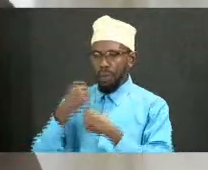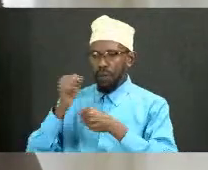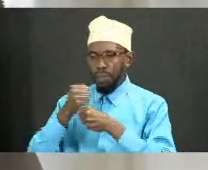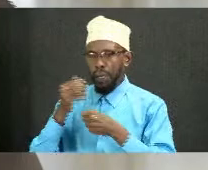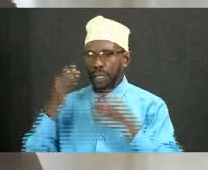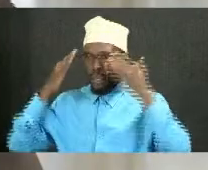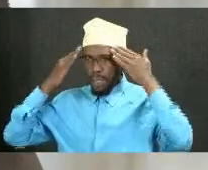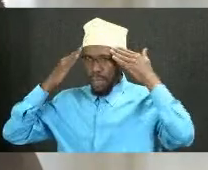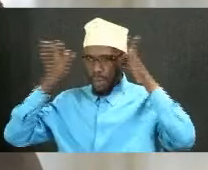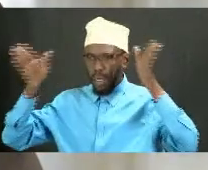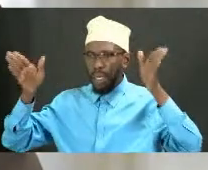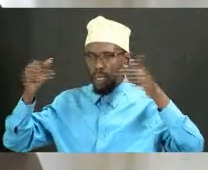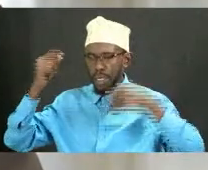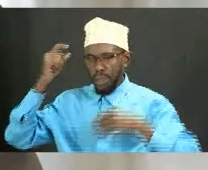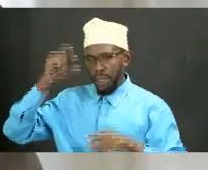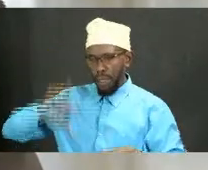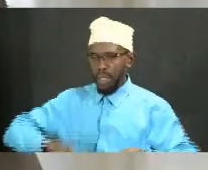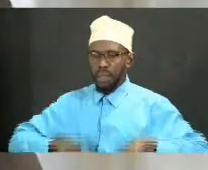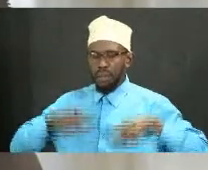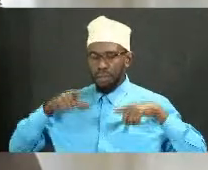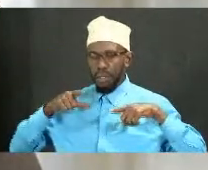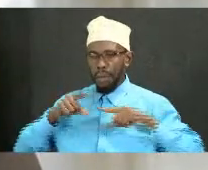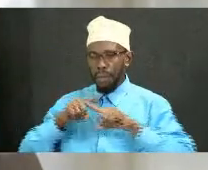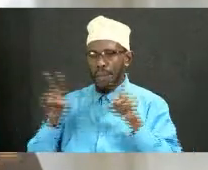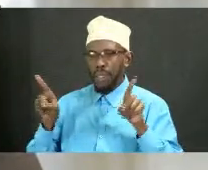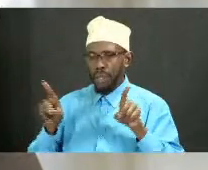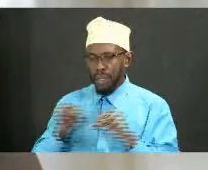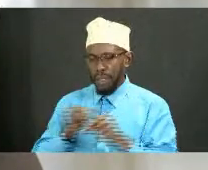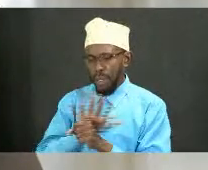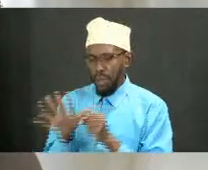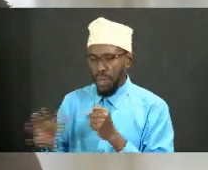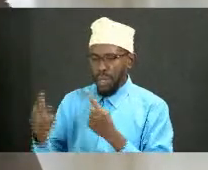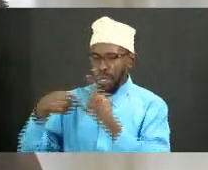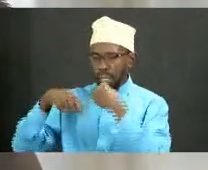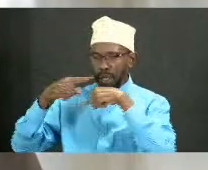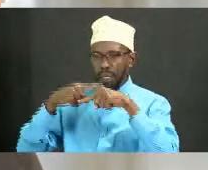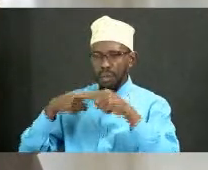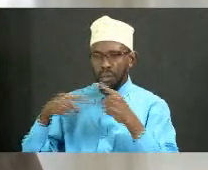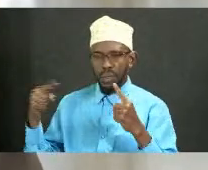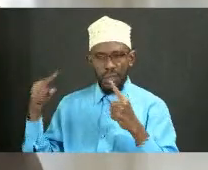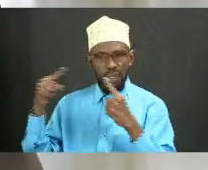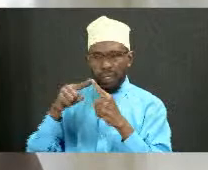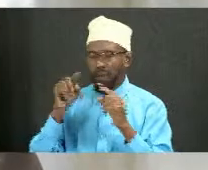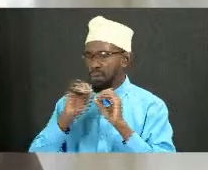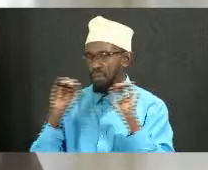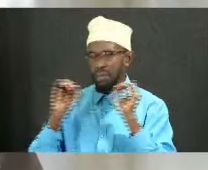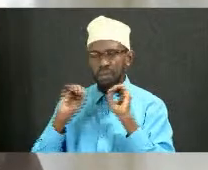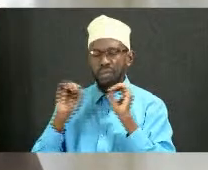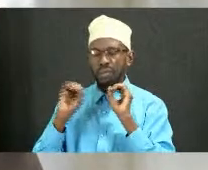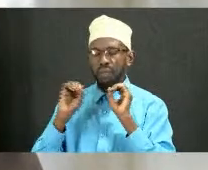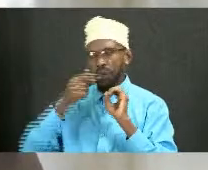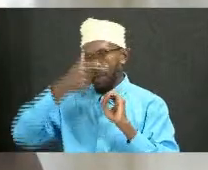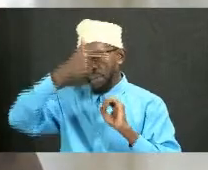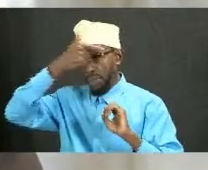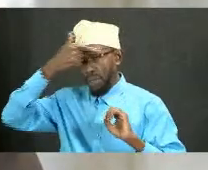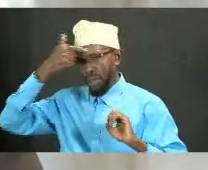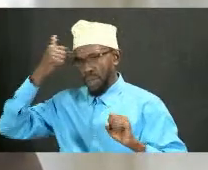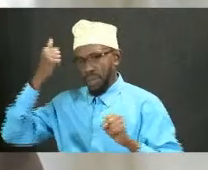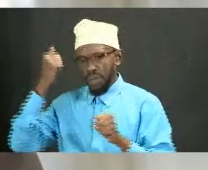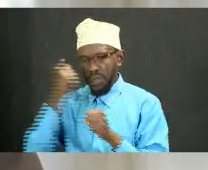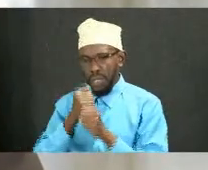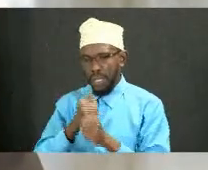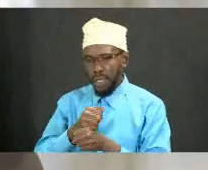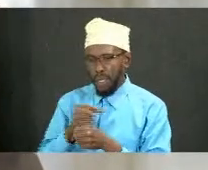your awareness ya afya ya kiakili, mental health. But janga la corona likaja na hatuwezi kutimiza malengo yetu kwa sababu hatuwezi